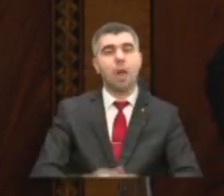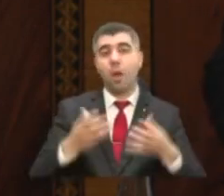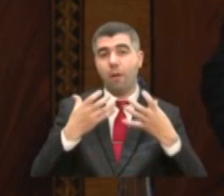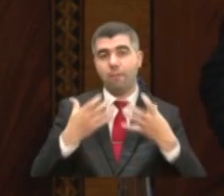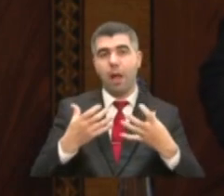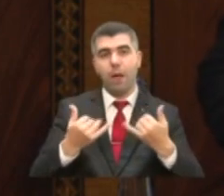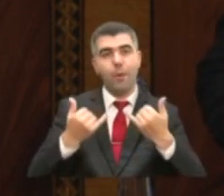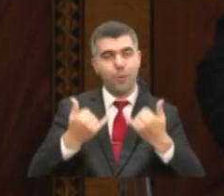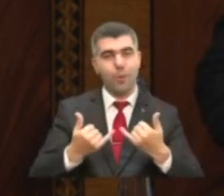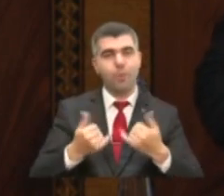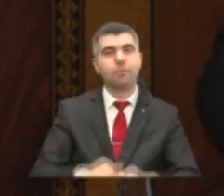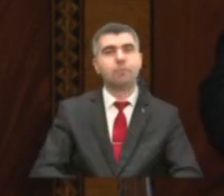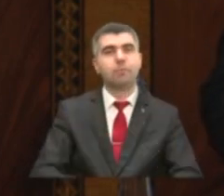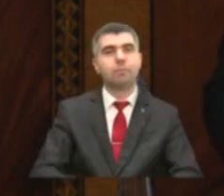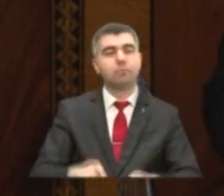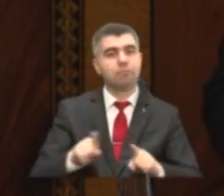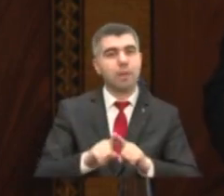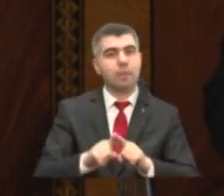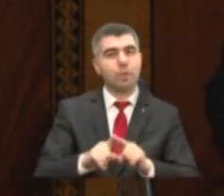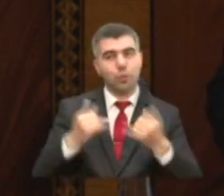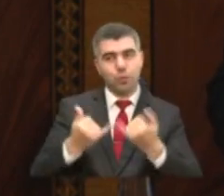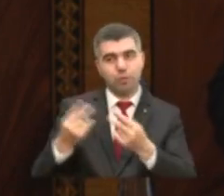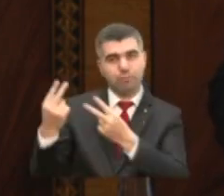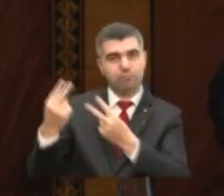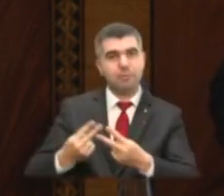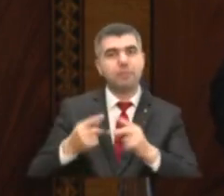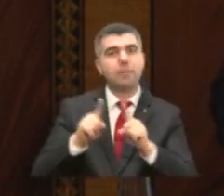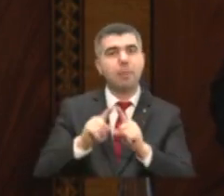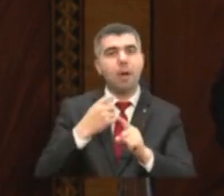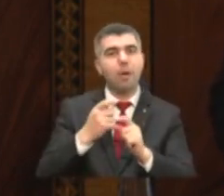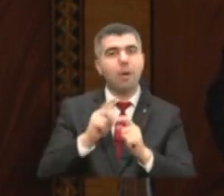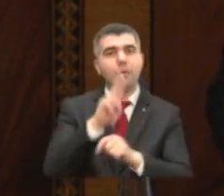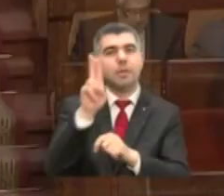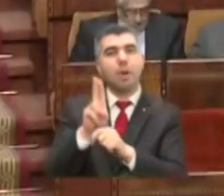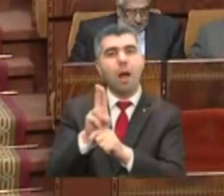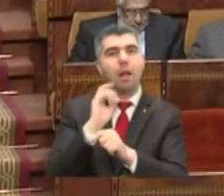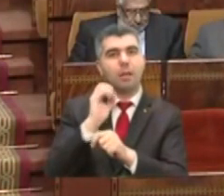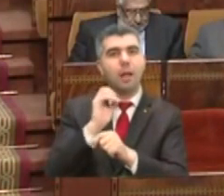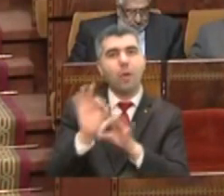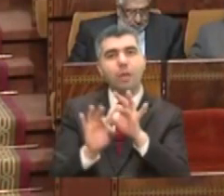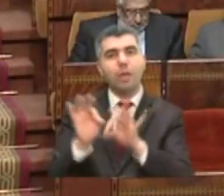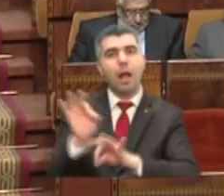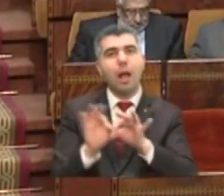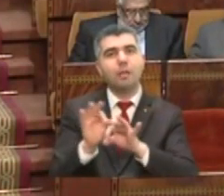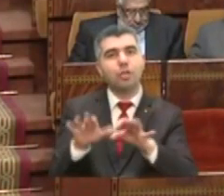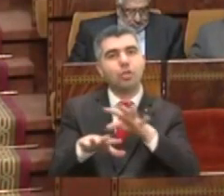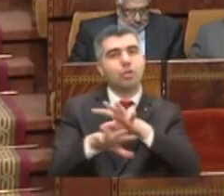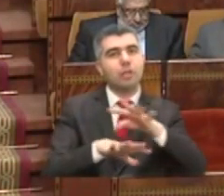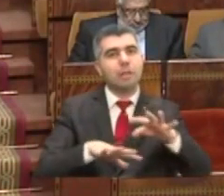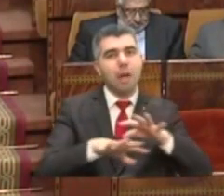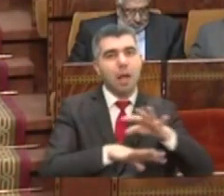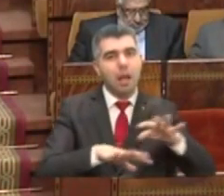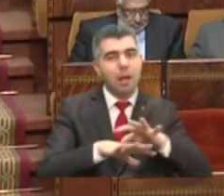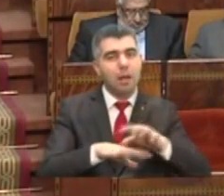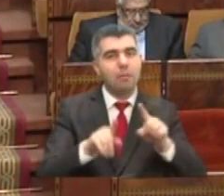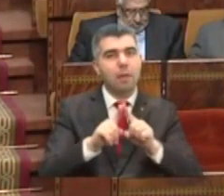أتقدم لمناقشة هذا السؤال المطروح حول الإجراءات الاجتماعية المرتبطة